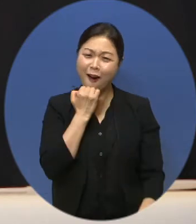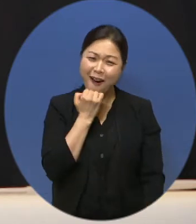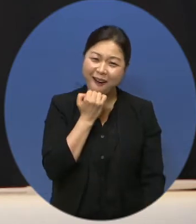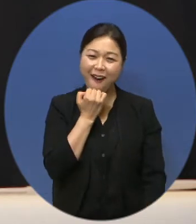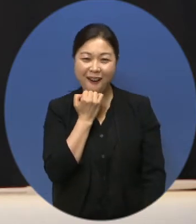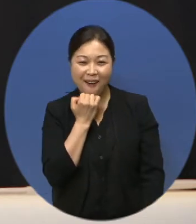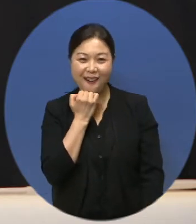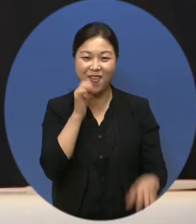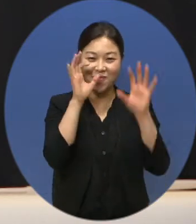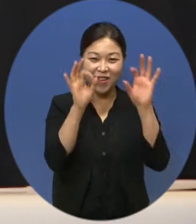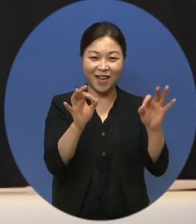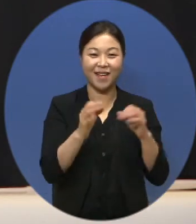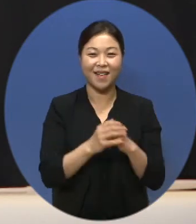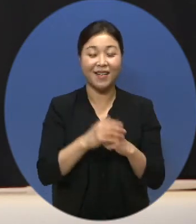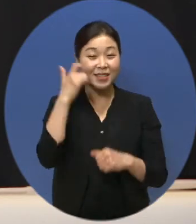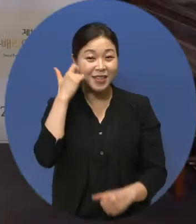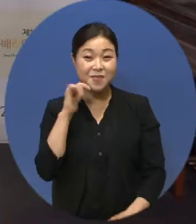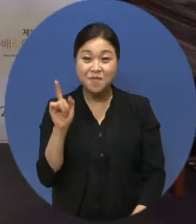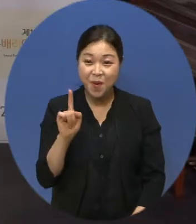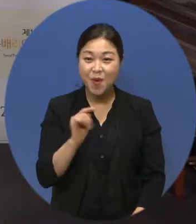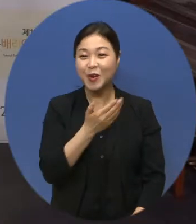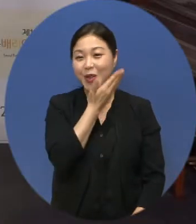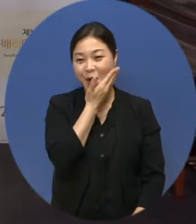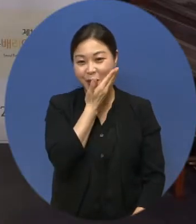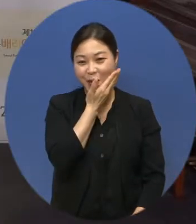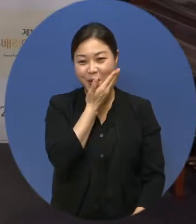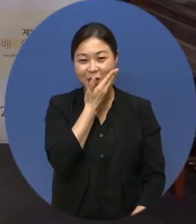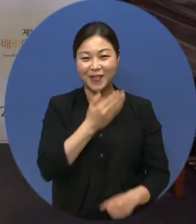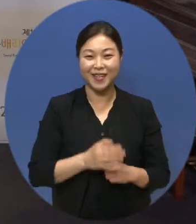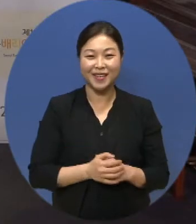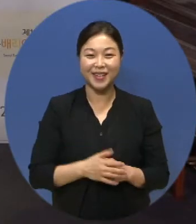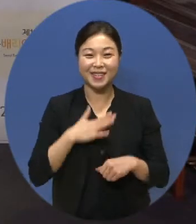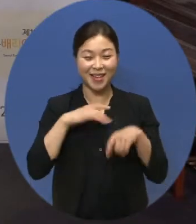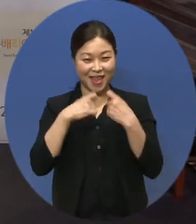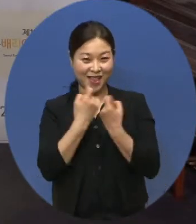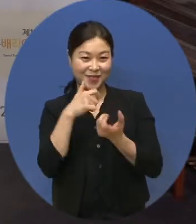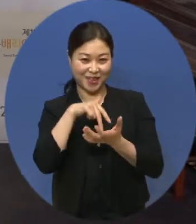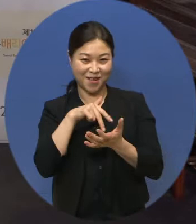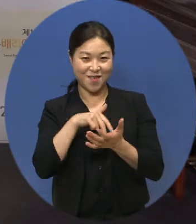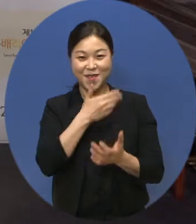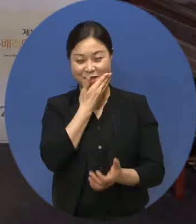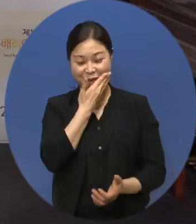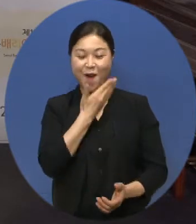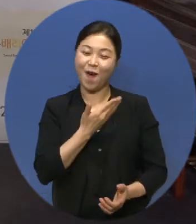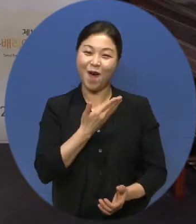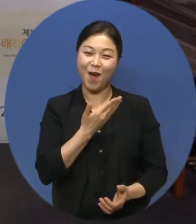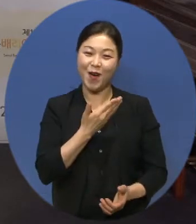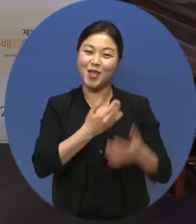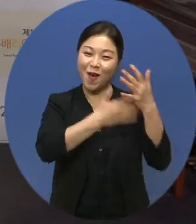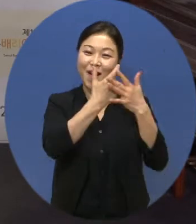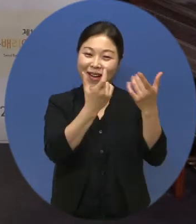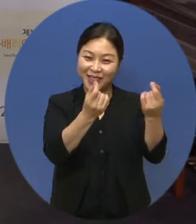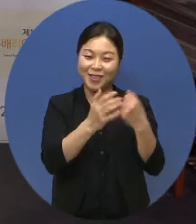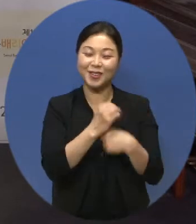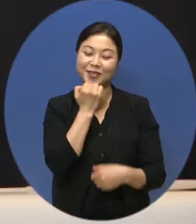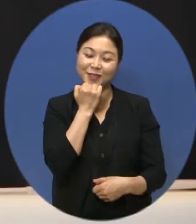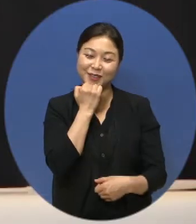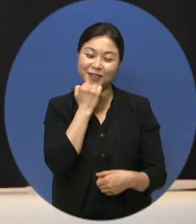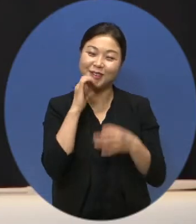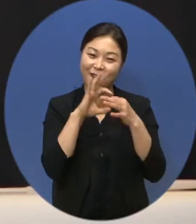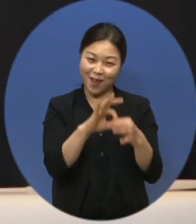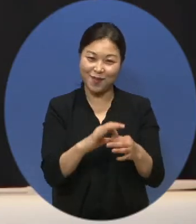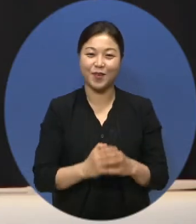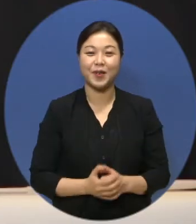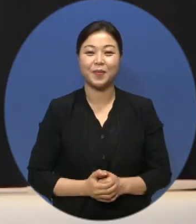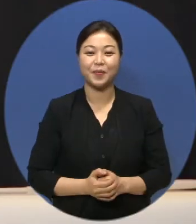봤거든요. 그리고 느낌이 되게 귀여워요. 전 개인적으로 그래서 이렇게 계속해서 웃을 수 있는